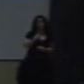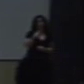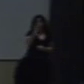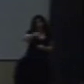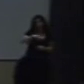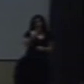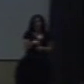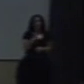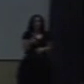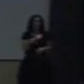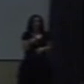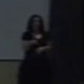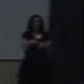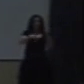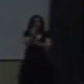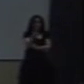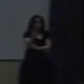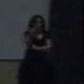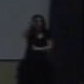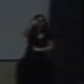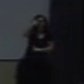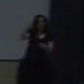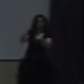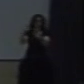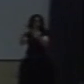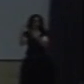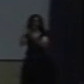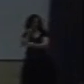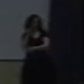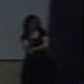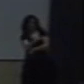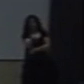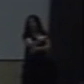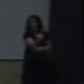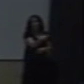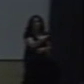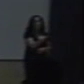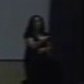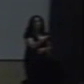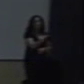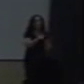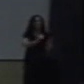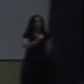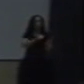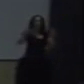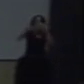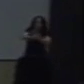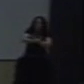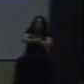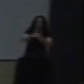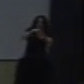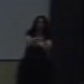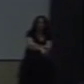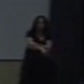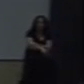ha contribuït tant a aquesta percepció social negativa segurament pel fet que no s'ha explicat l'altra part, no? Que